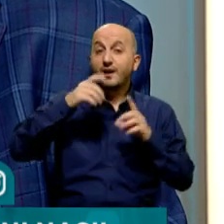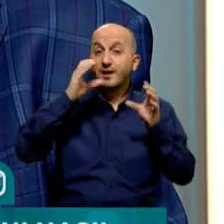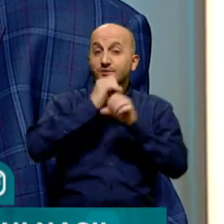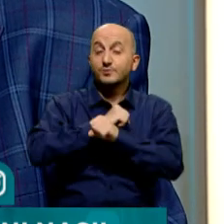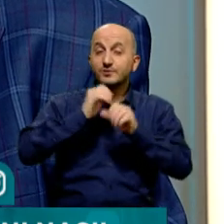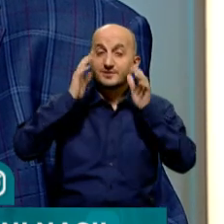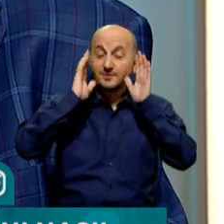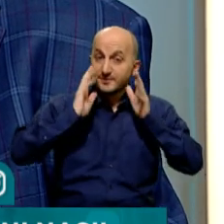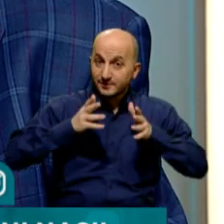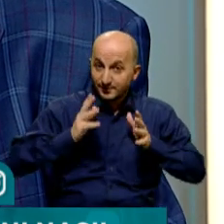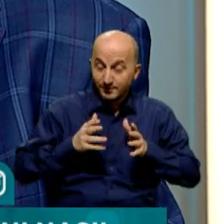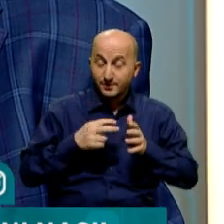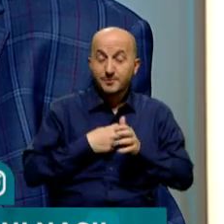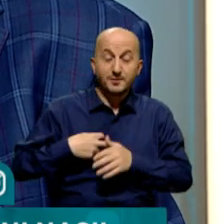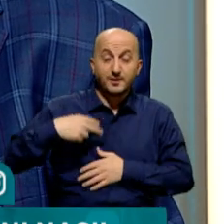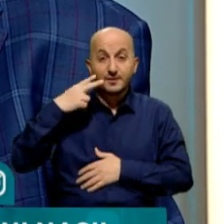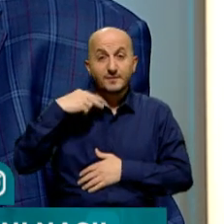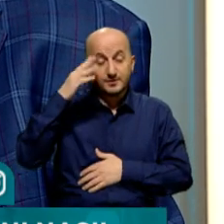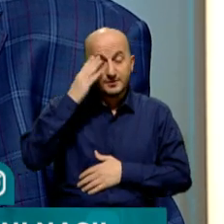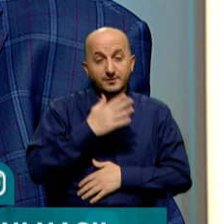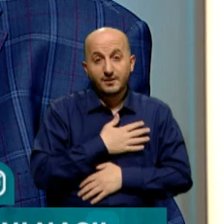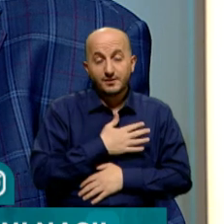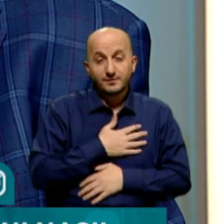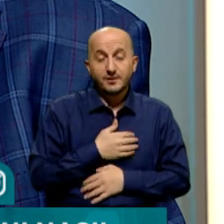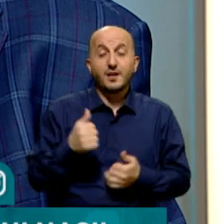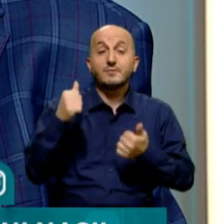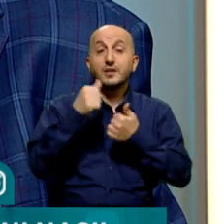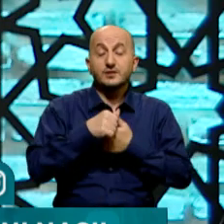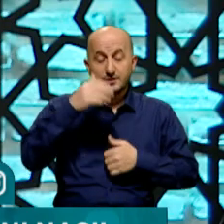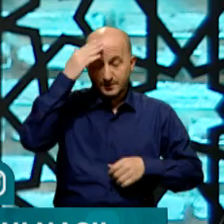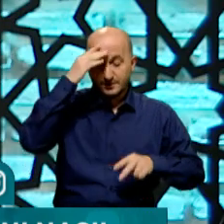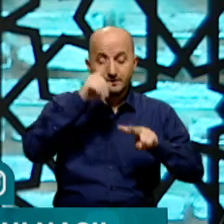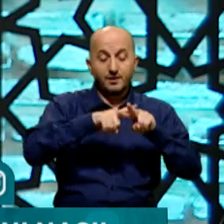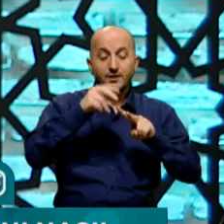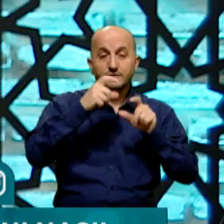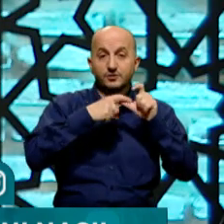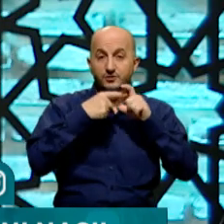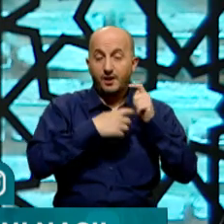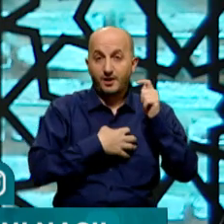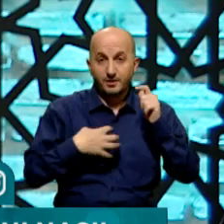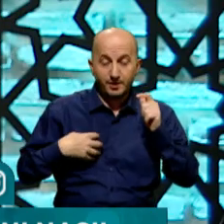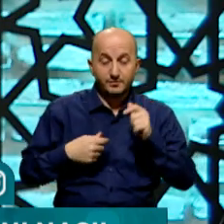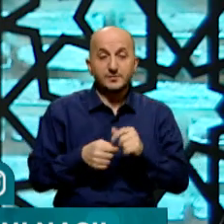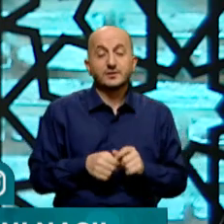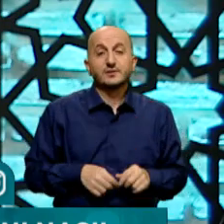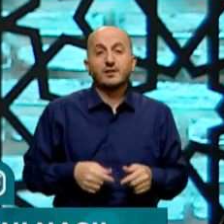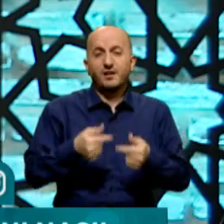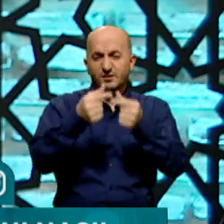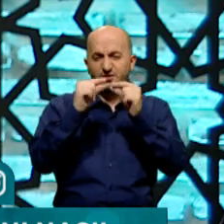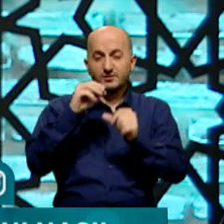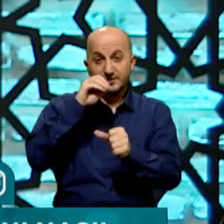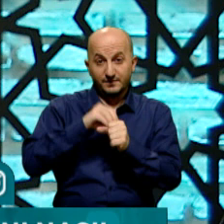önemli. Bu da önemli. Peygamber Aleyhisselatü Vesselam'ın eşi Hazreti Ayşe annemiz, Müslim'de gelen rivayette der